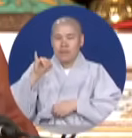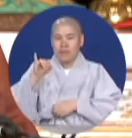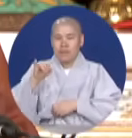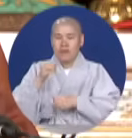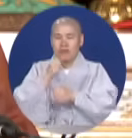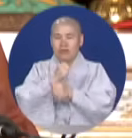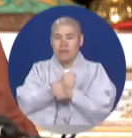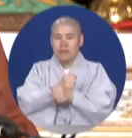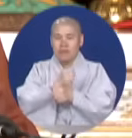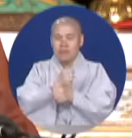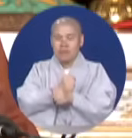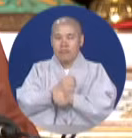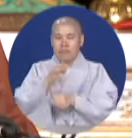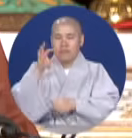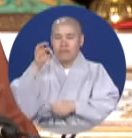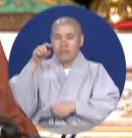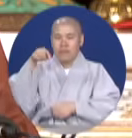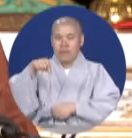성보리하고